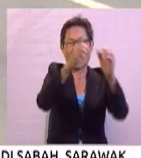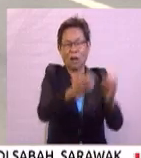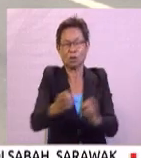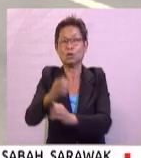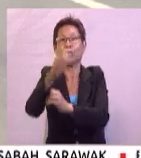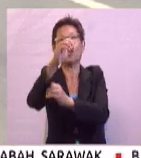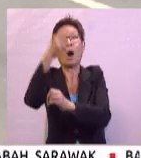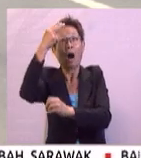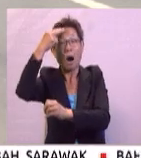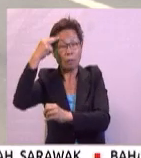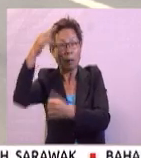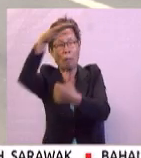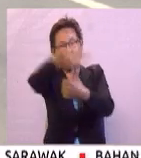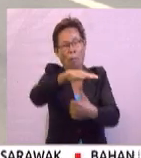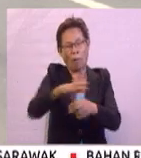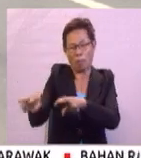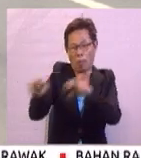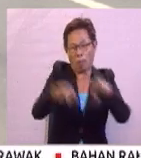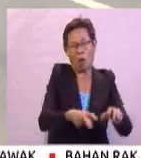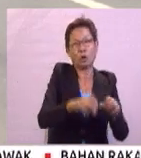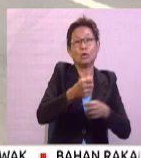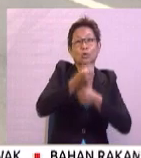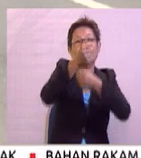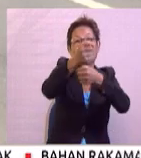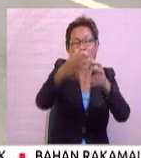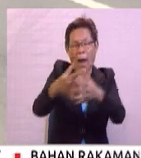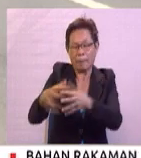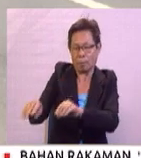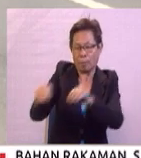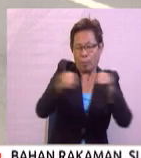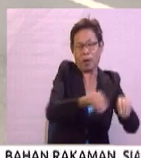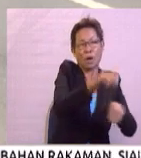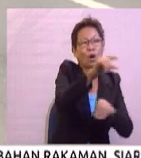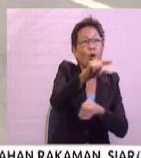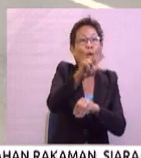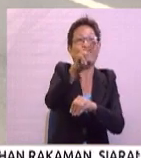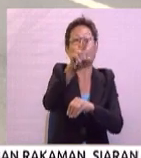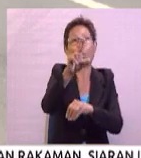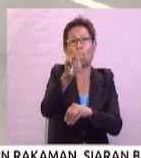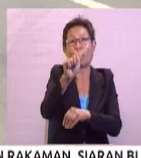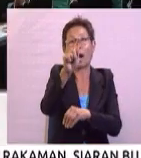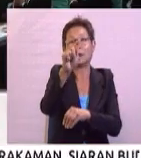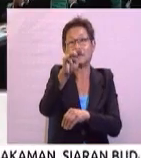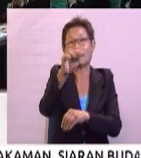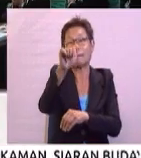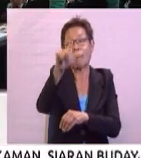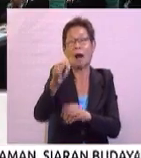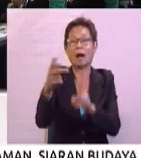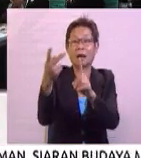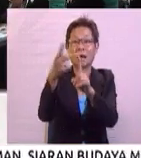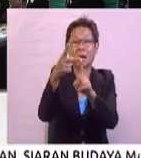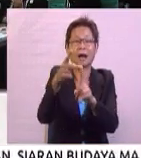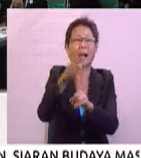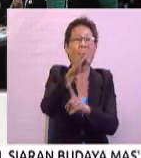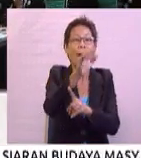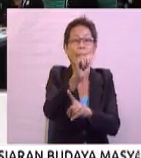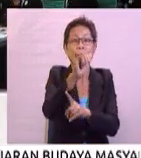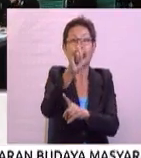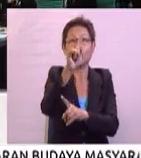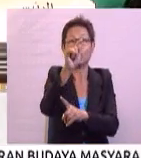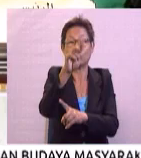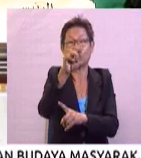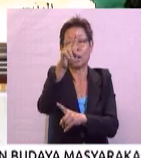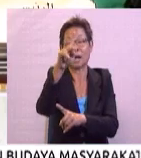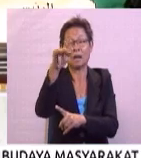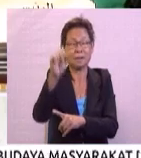itu juga mengutuk pemindahan kedutaan Amerika Syarikat dan Guatemala ke Baitul Maqdis. Raja Salman mendesak semua